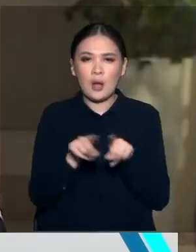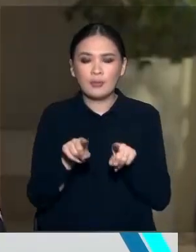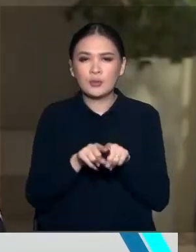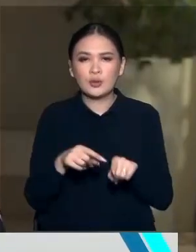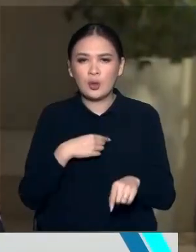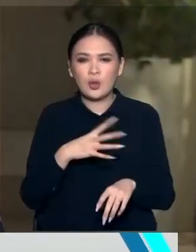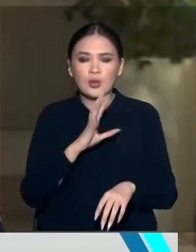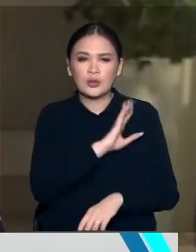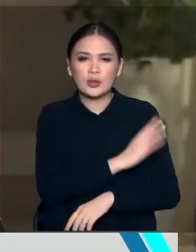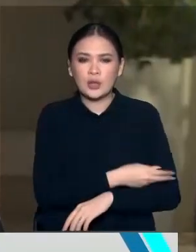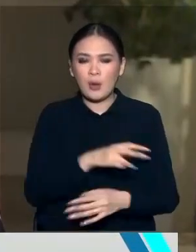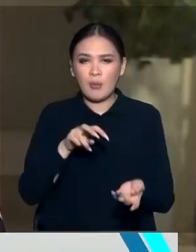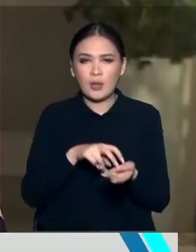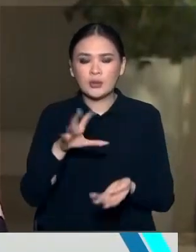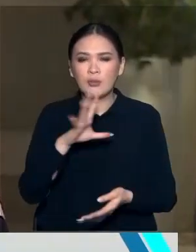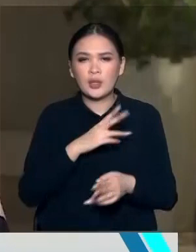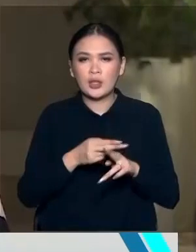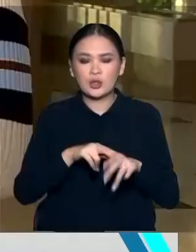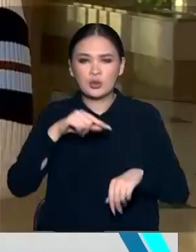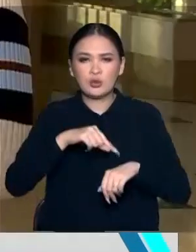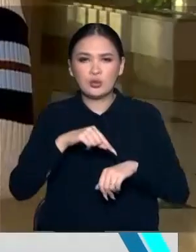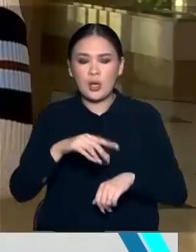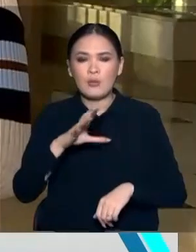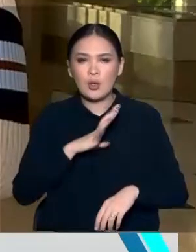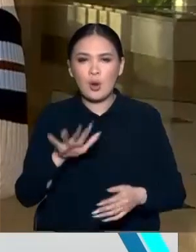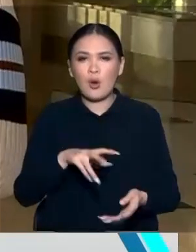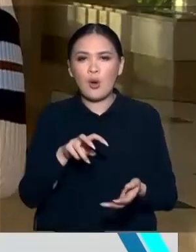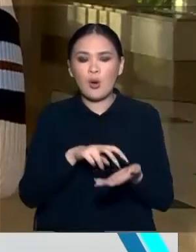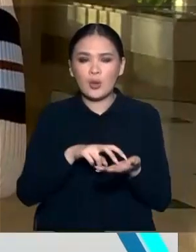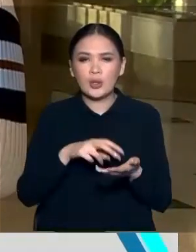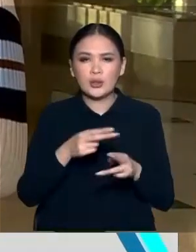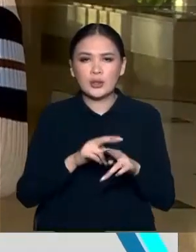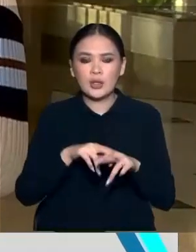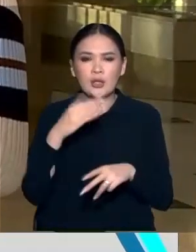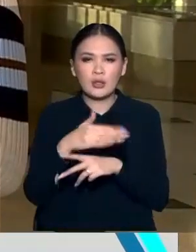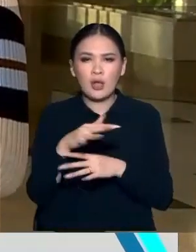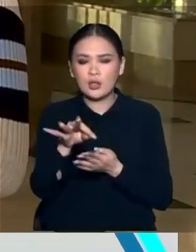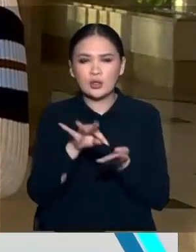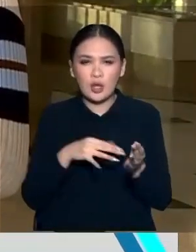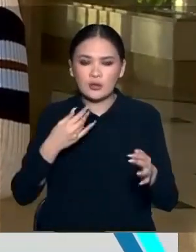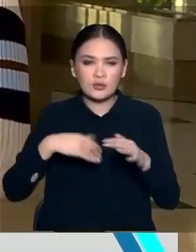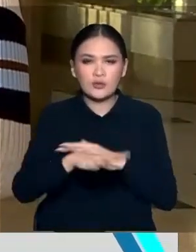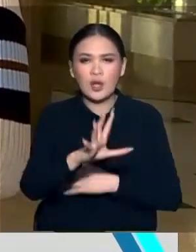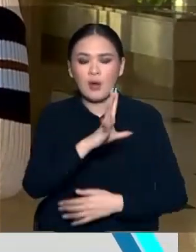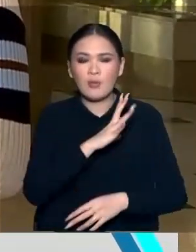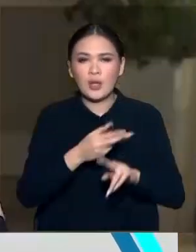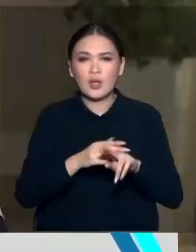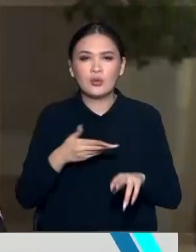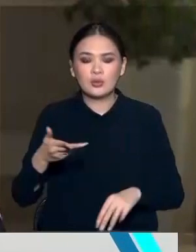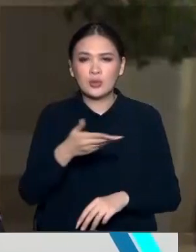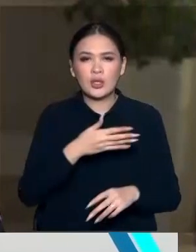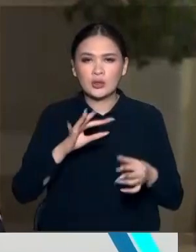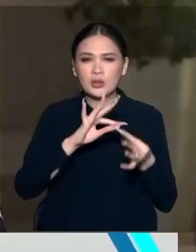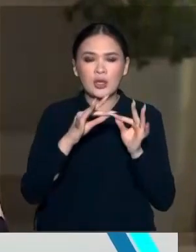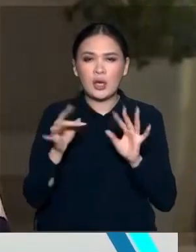өте қатты қорықтық, ол бізге өте қатты сезілді. Қорққанымыздан атып далаға шықтық, одан кейін бізге ақпарат